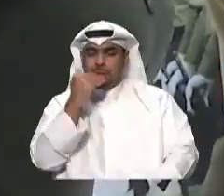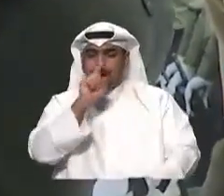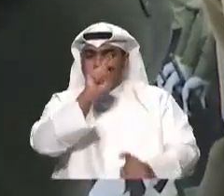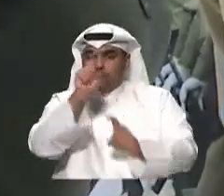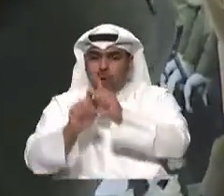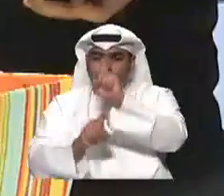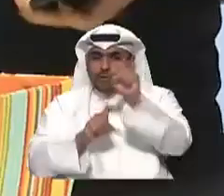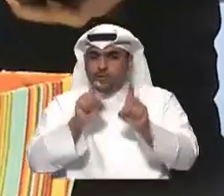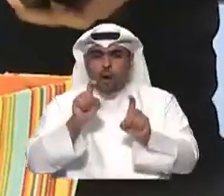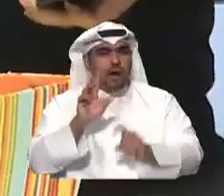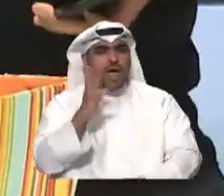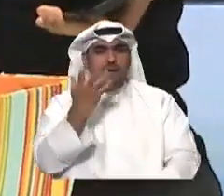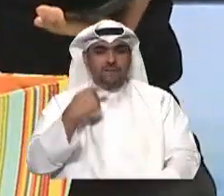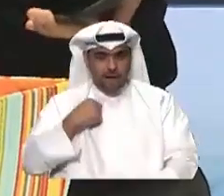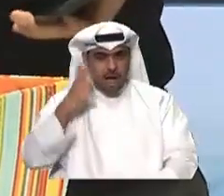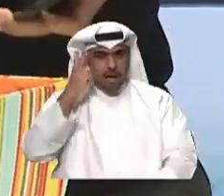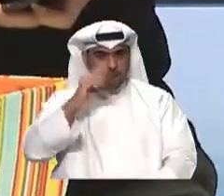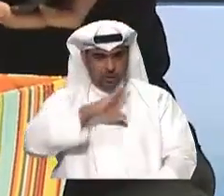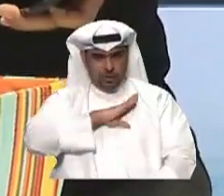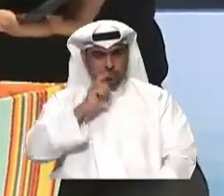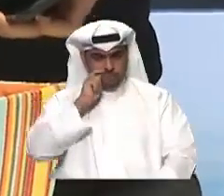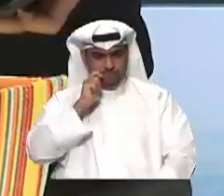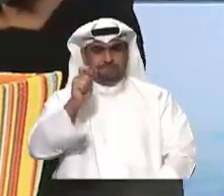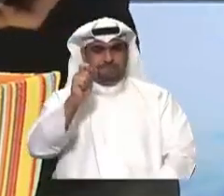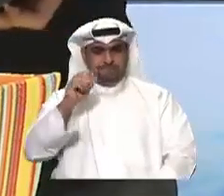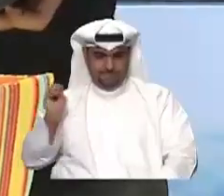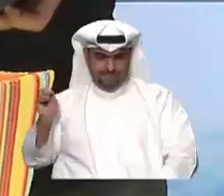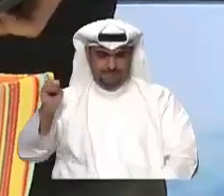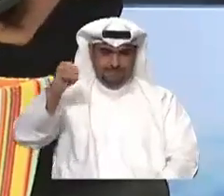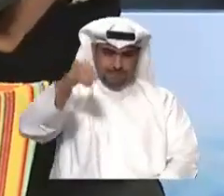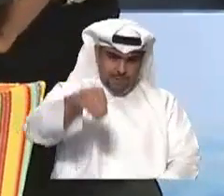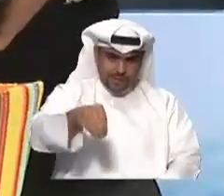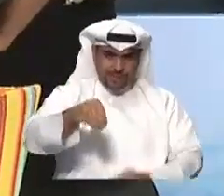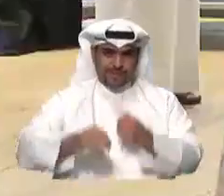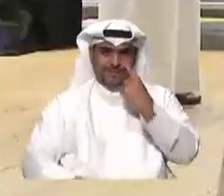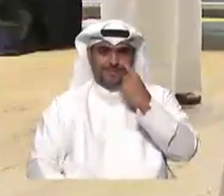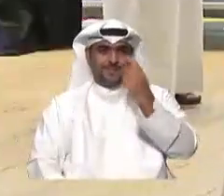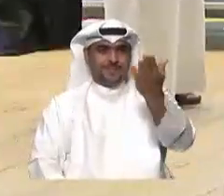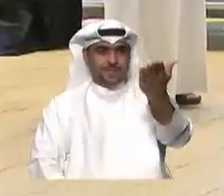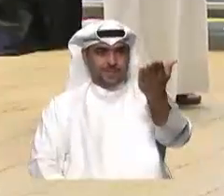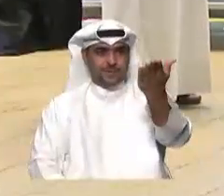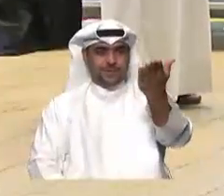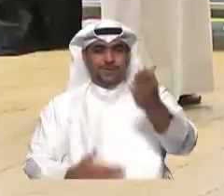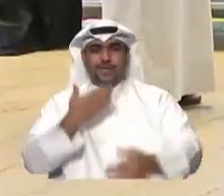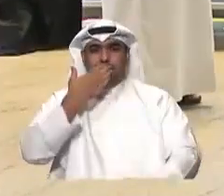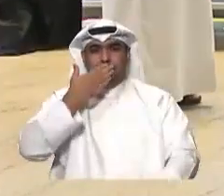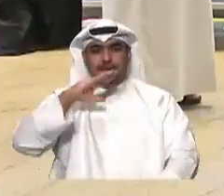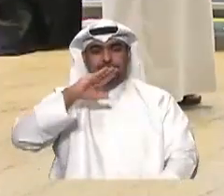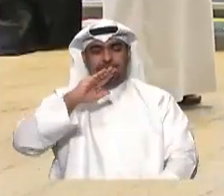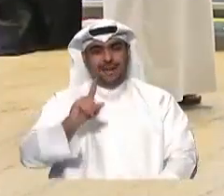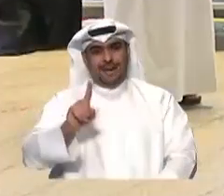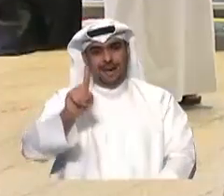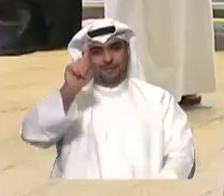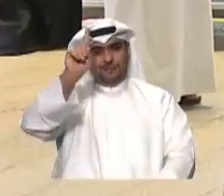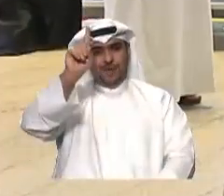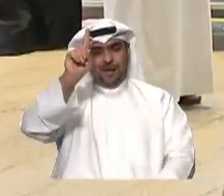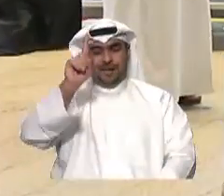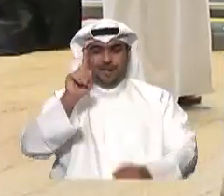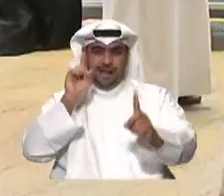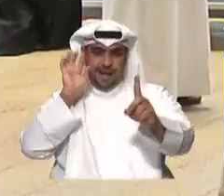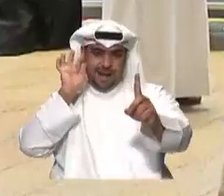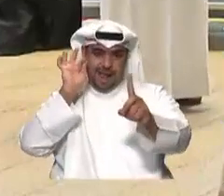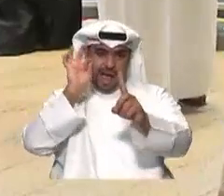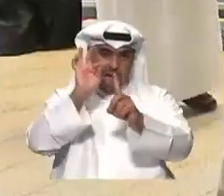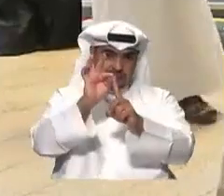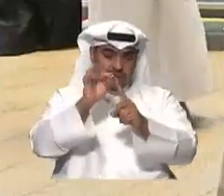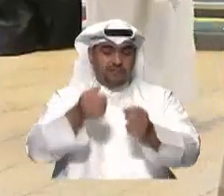بشرف الالتحاق بالخدمة العسكرية كضباط صف وأفراد. لله الحمد، الحملة حققت أهدافها المنشودة